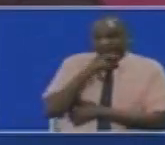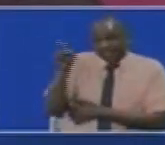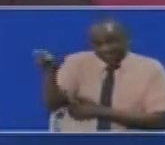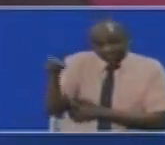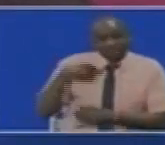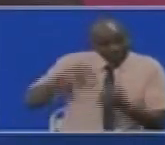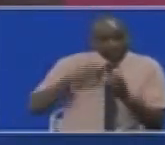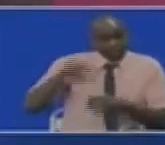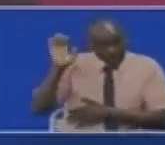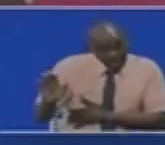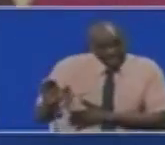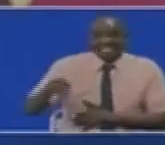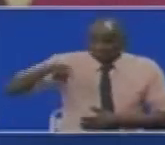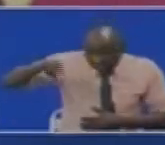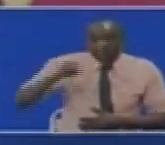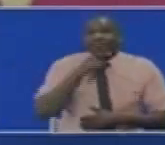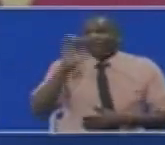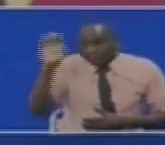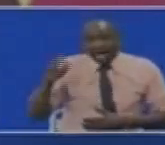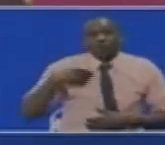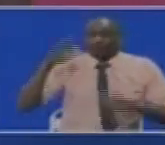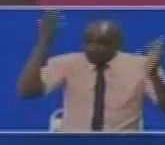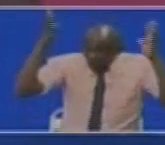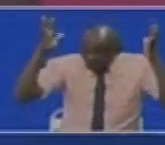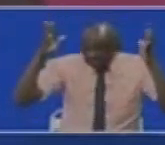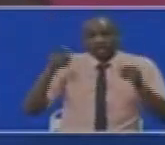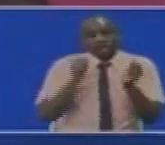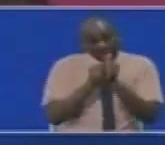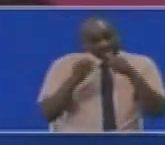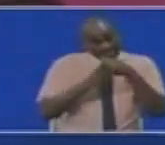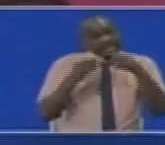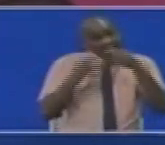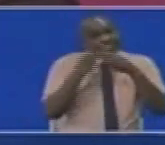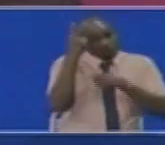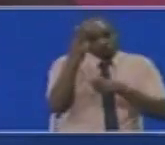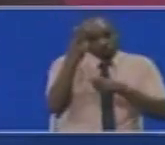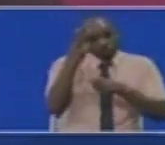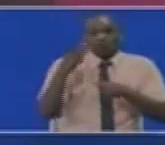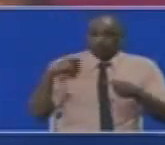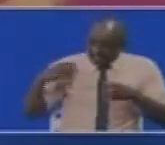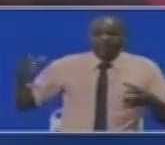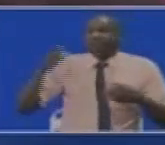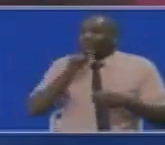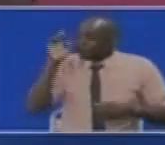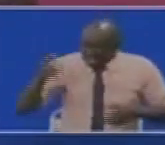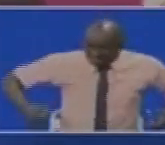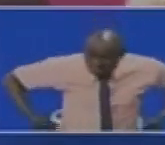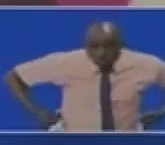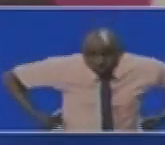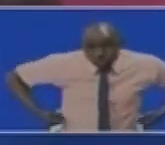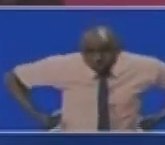Mohamed, alitoa baba yako kutoka kichaka 1982 coup. Tulibeba baba yako sisi